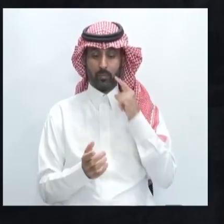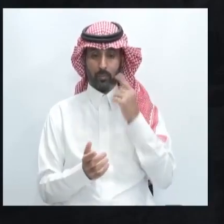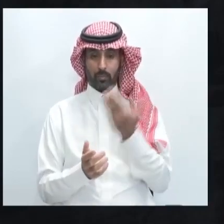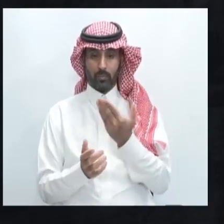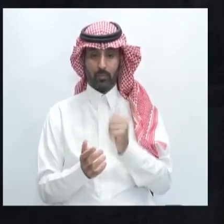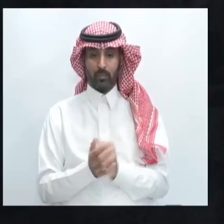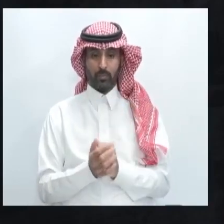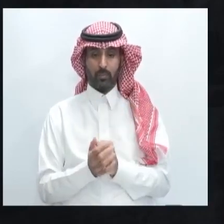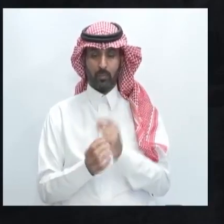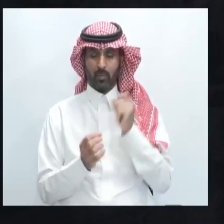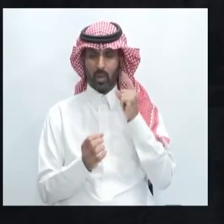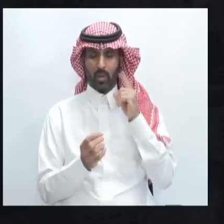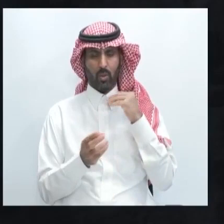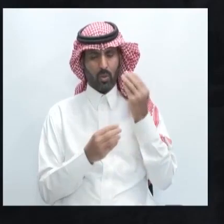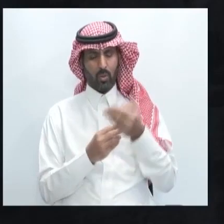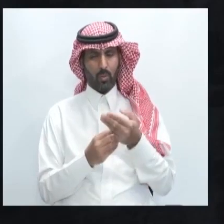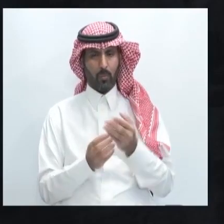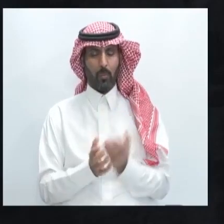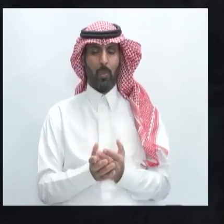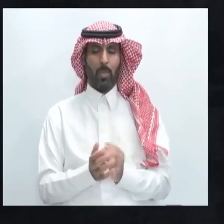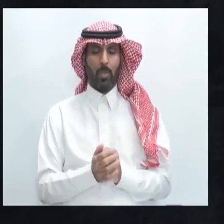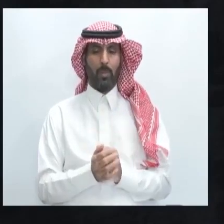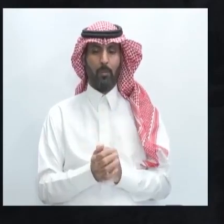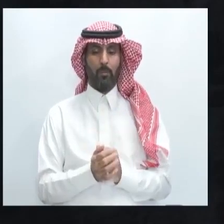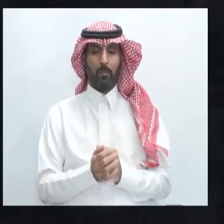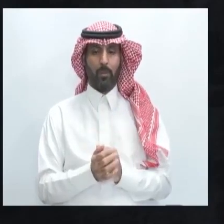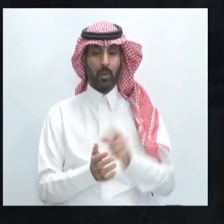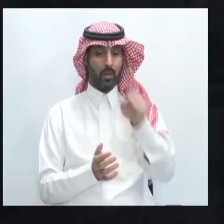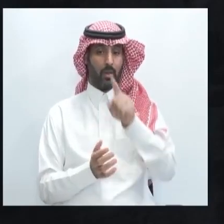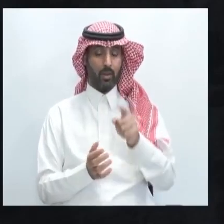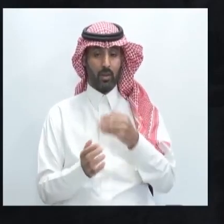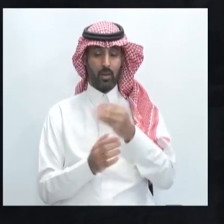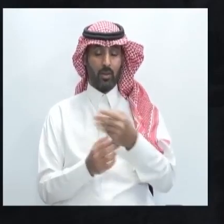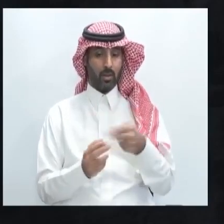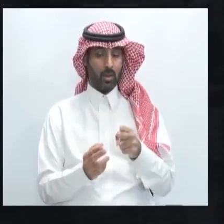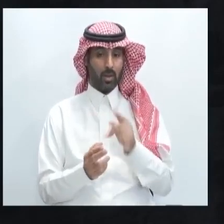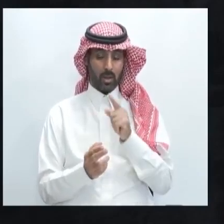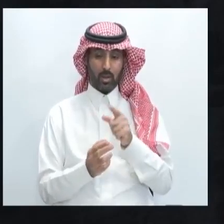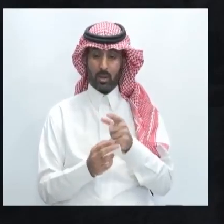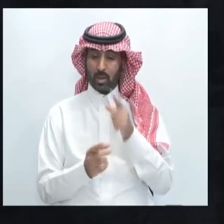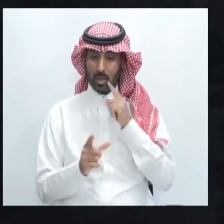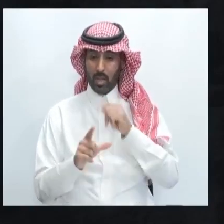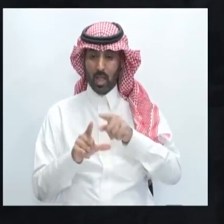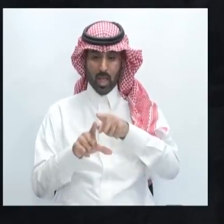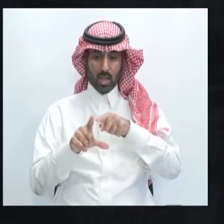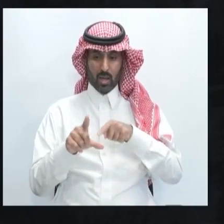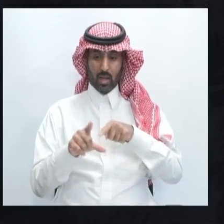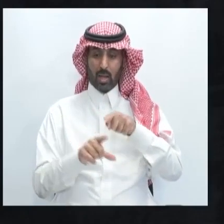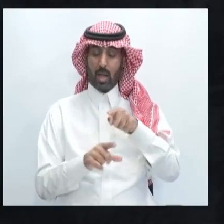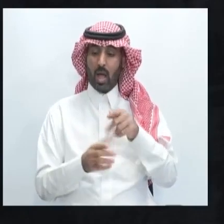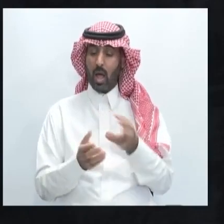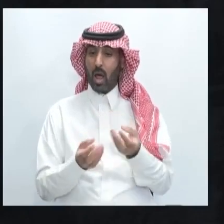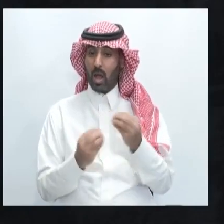نقرا ونتذكر دعوني اسالكم سؤال هل القياس يضيف لنا